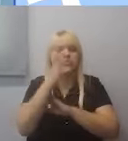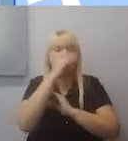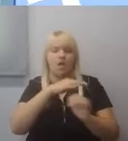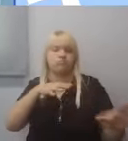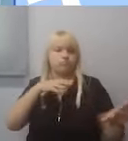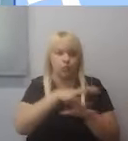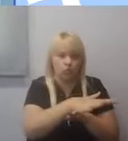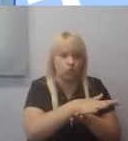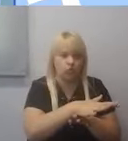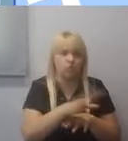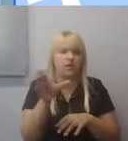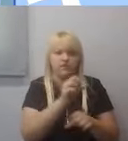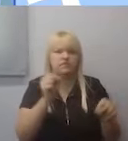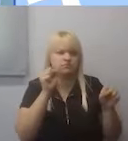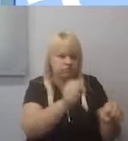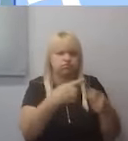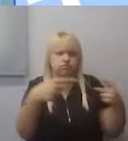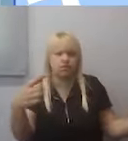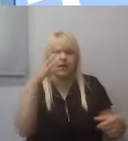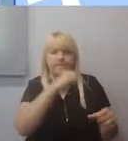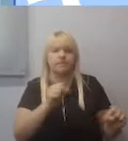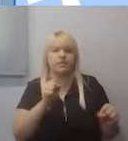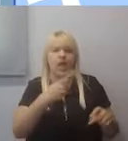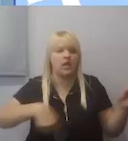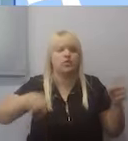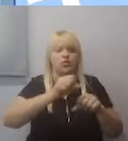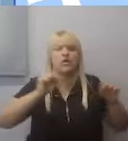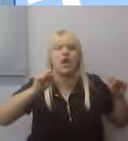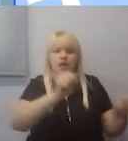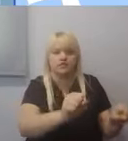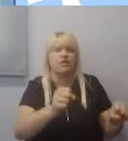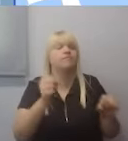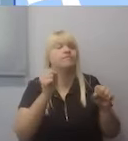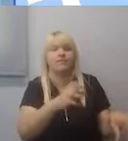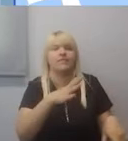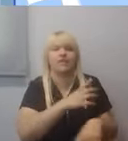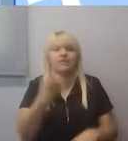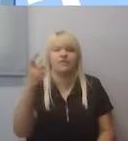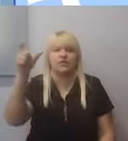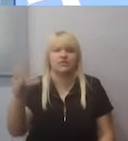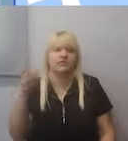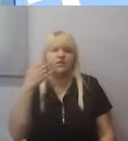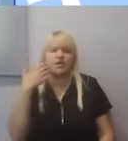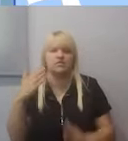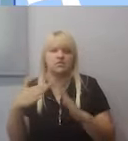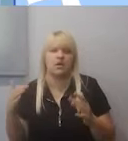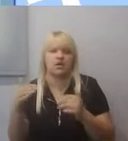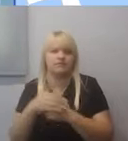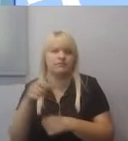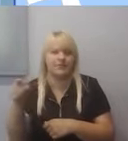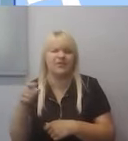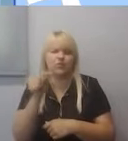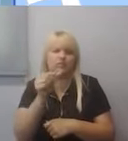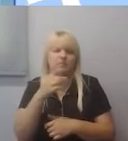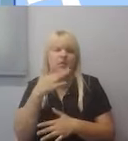resursiem savu teritoriju viņi nevar aizstāvēt tāpēc ka tur viens cilvēks ar kaķi mājā es bišķi pārspēlēju tagad ja